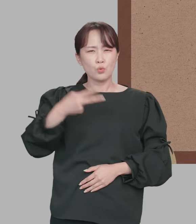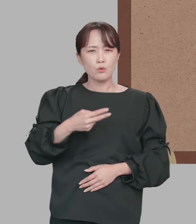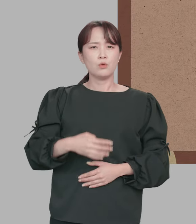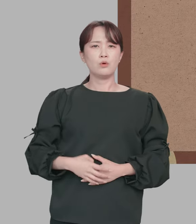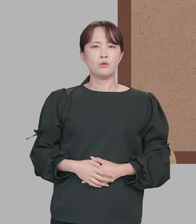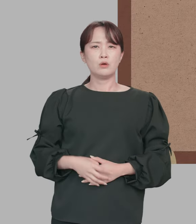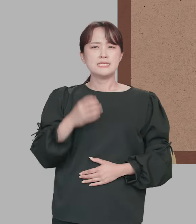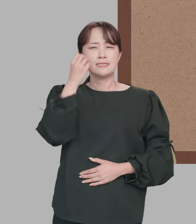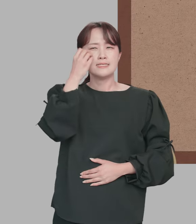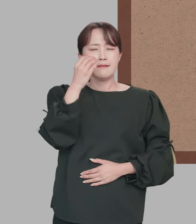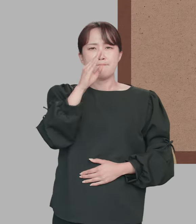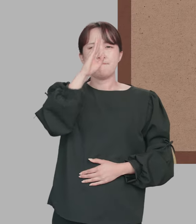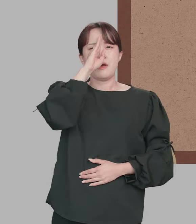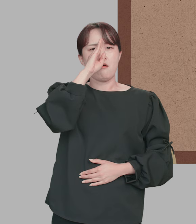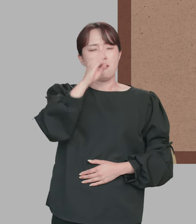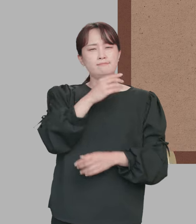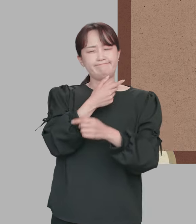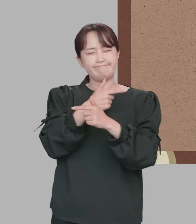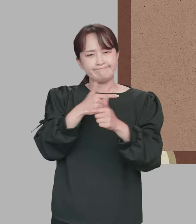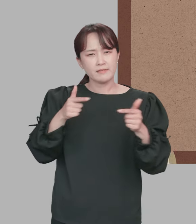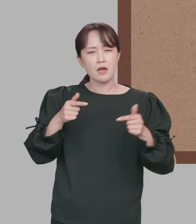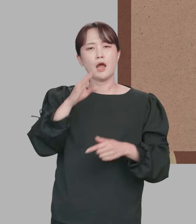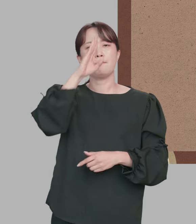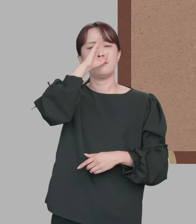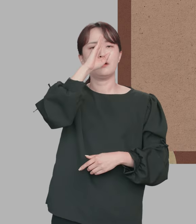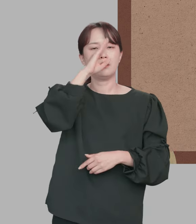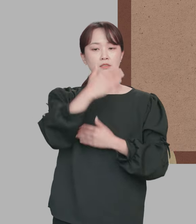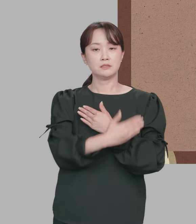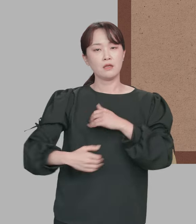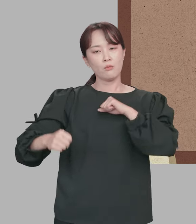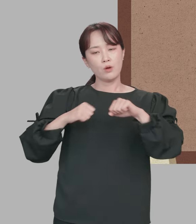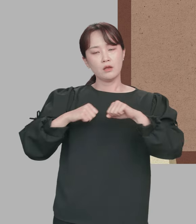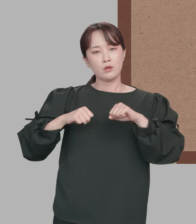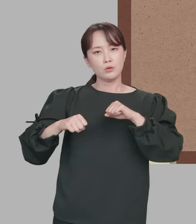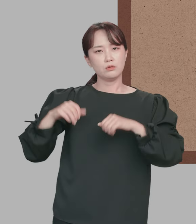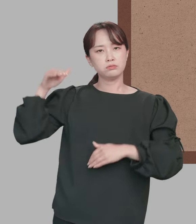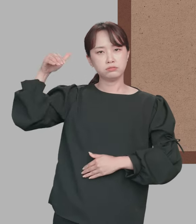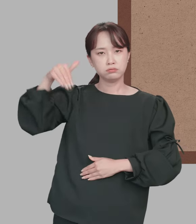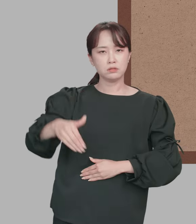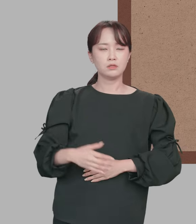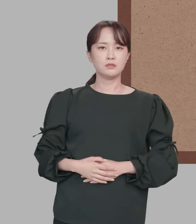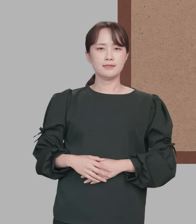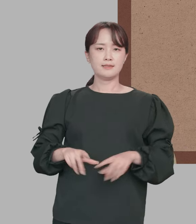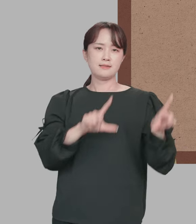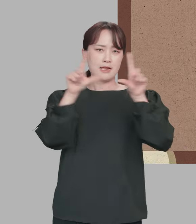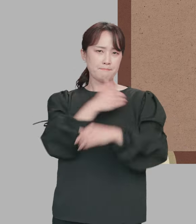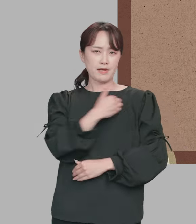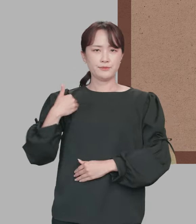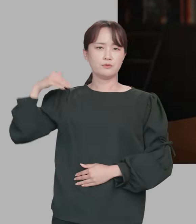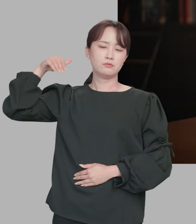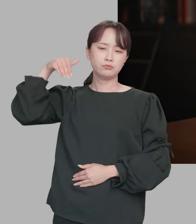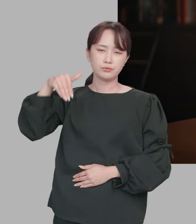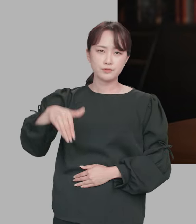고지혈증, 이상지질혈증과 같은 다양한 합병증으로 신체 활동이 떨어져 전반적인 삶의 질 자체가